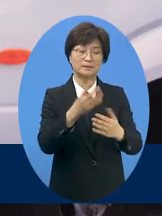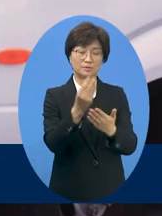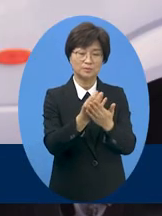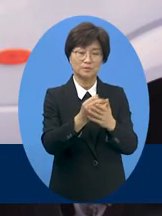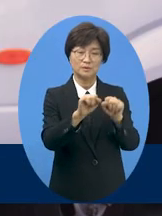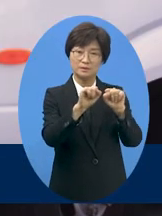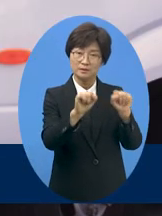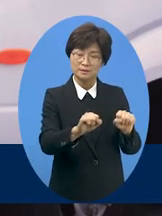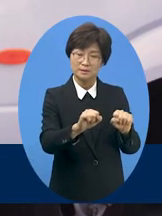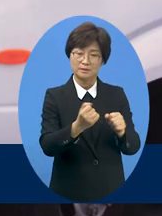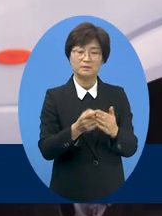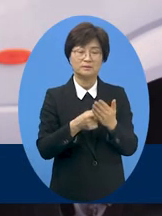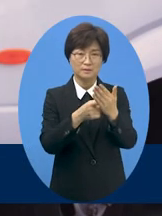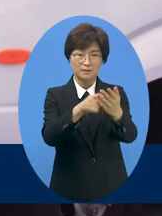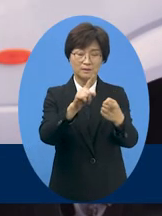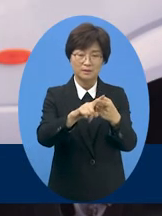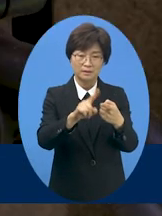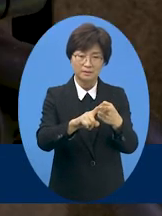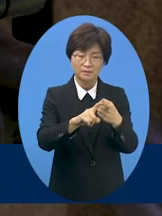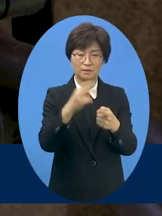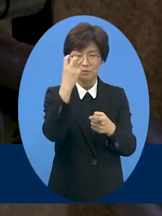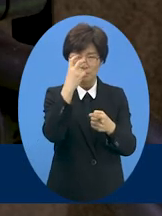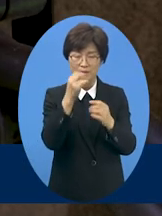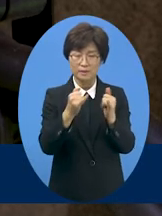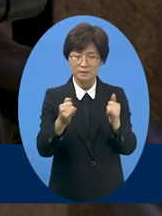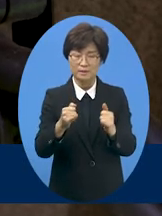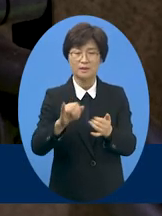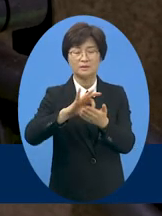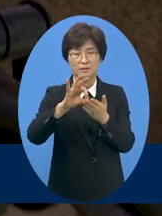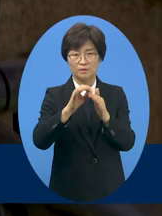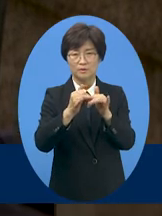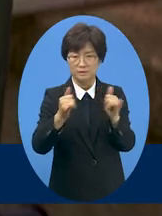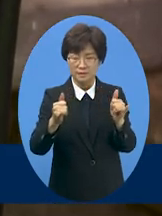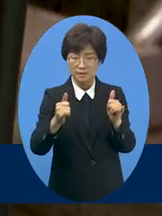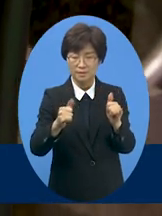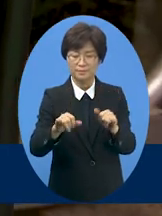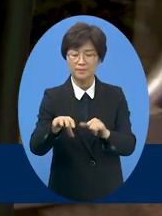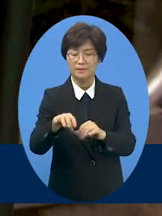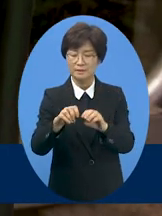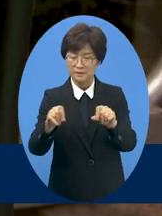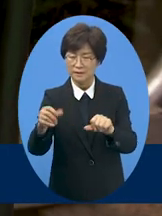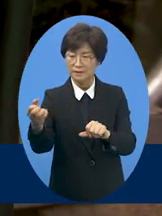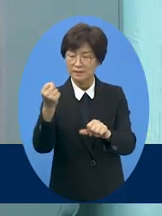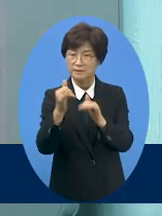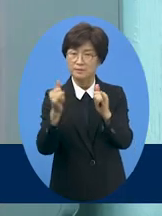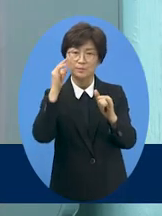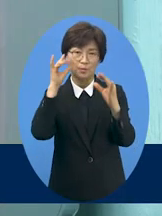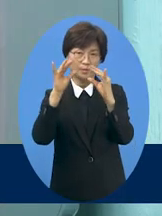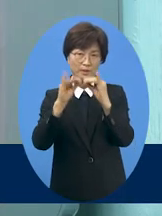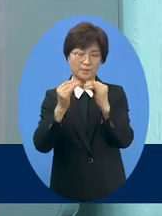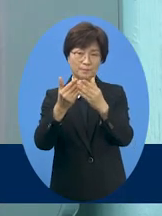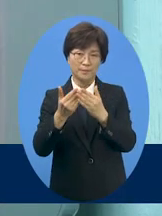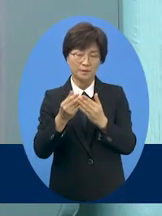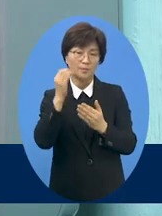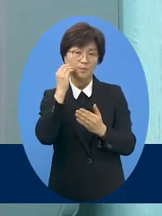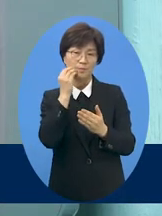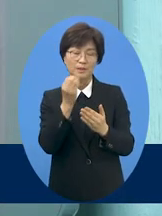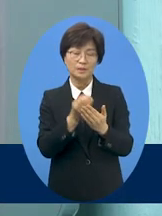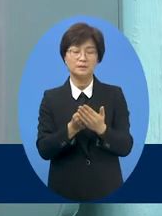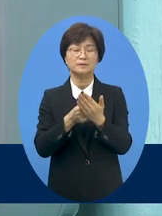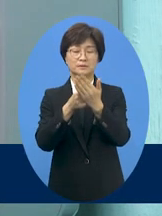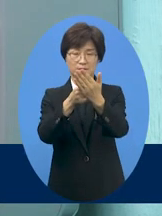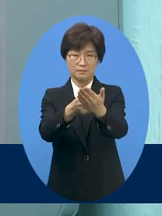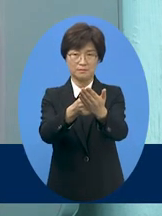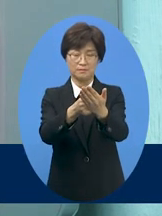충전기 신청은 전기차 이용 저나 시설 소유자 관리자 등이 부지 관계자 등 의 동의를 받아 솔 시 홈페이지를